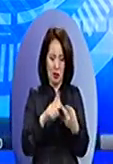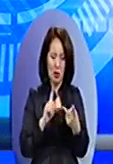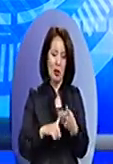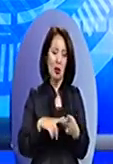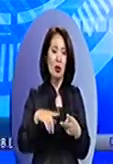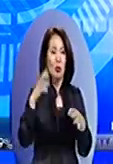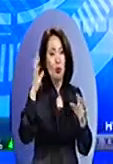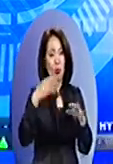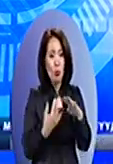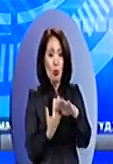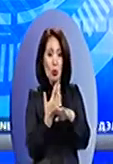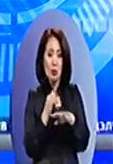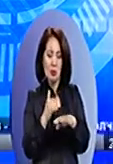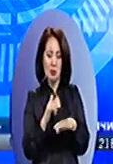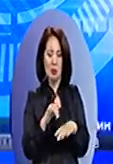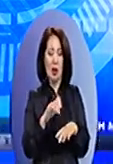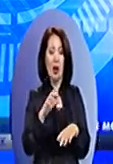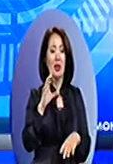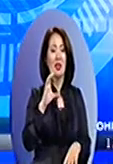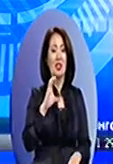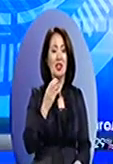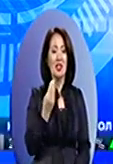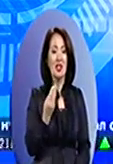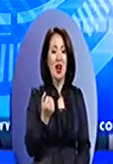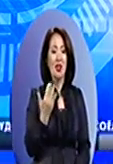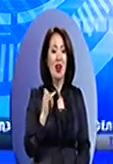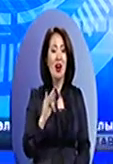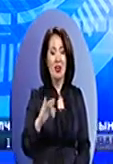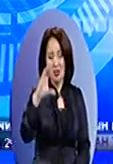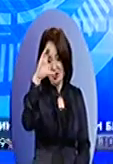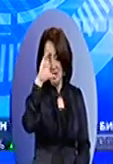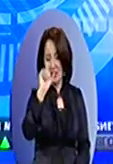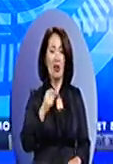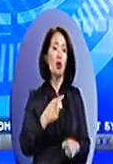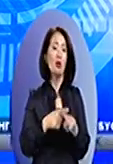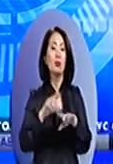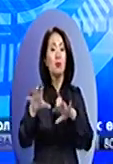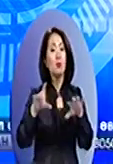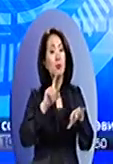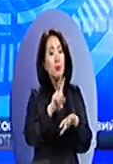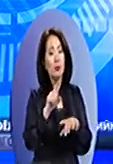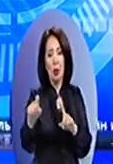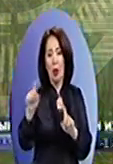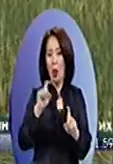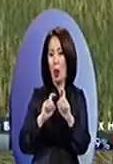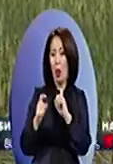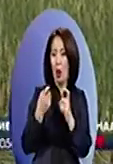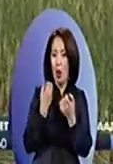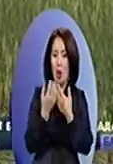үеэр экссурулжууд хэлж байлаа. Өвлийн бэлтгэл орон нутагт хэдийн эхэлжээ.